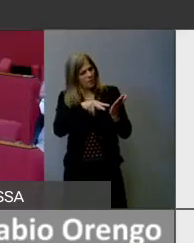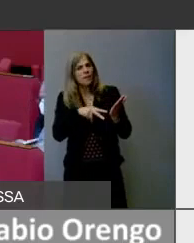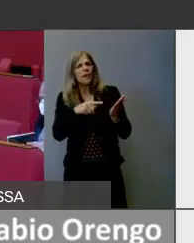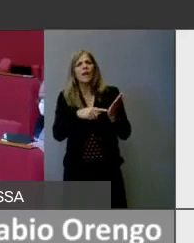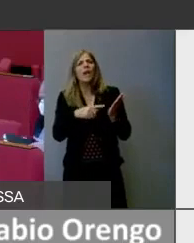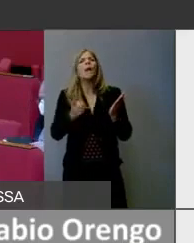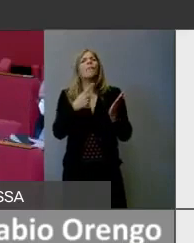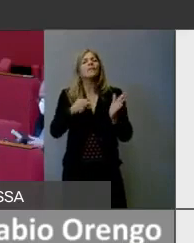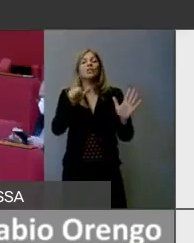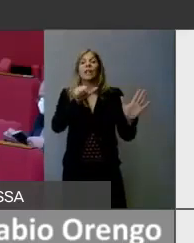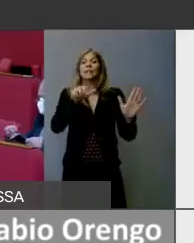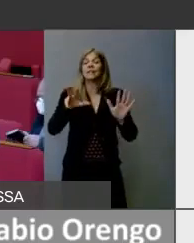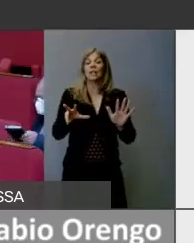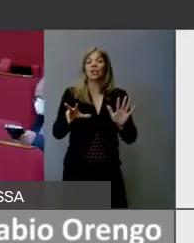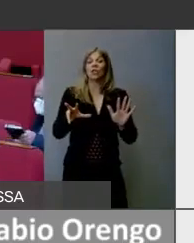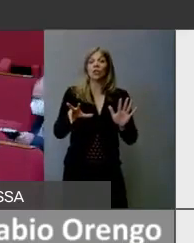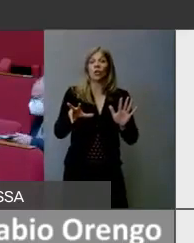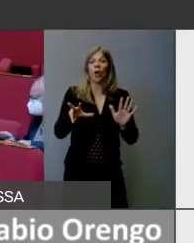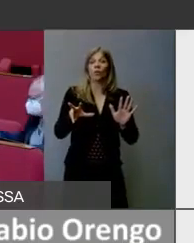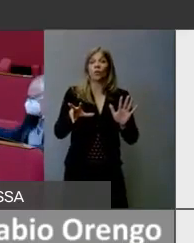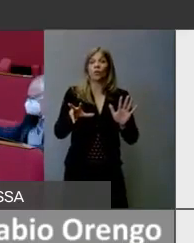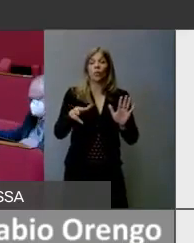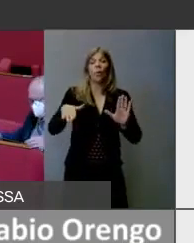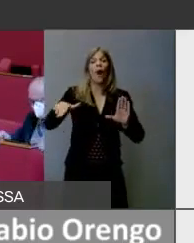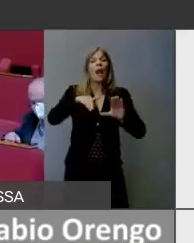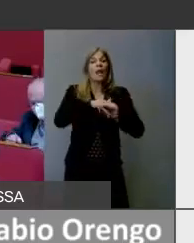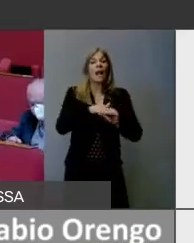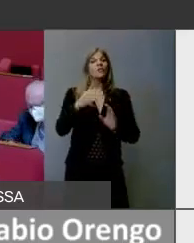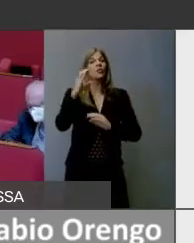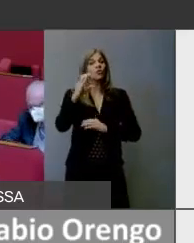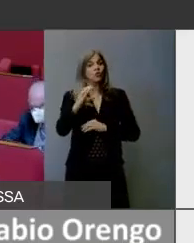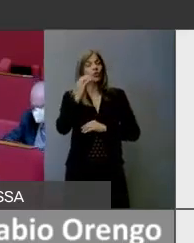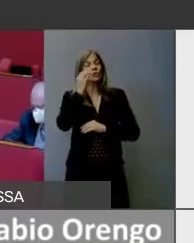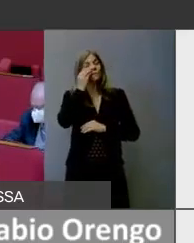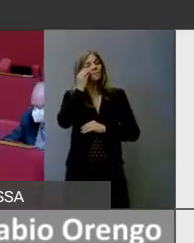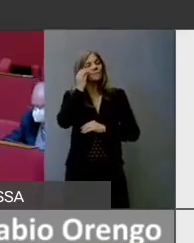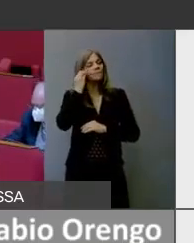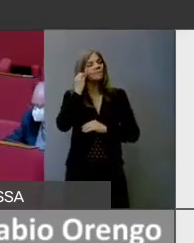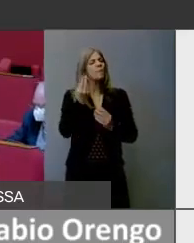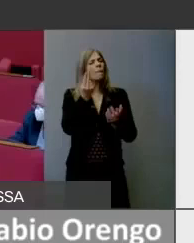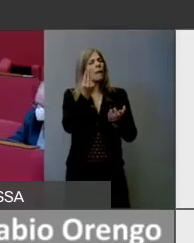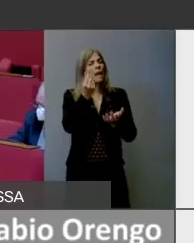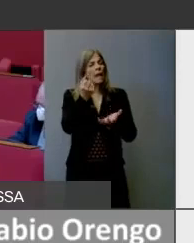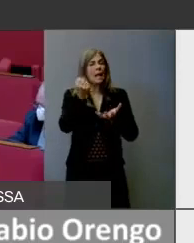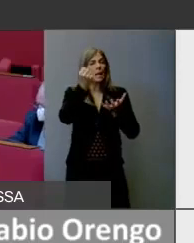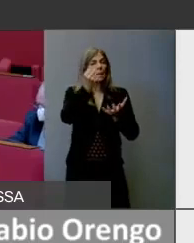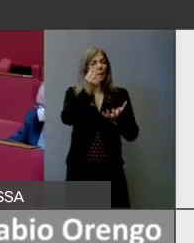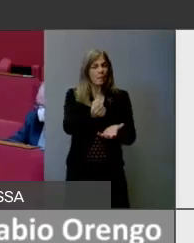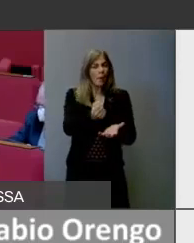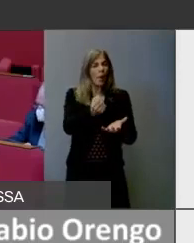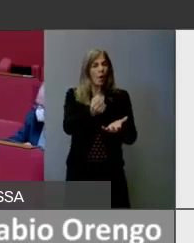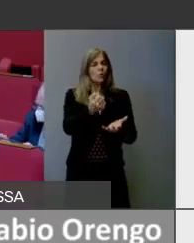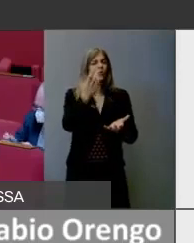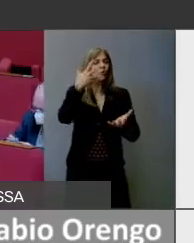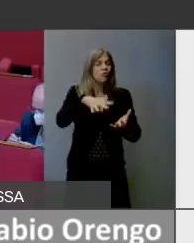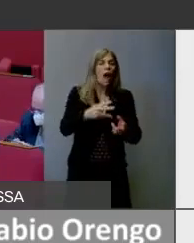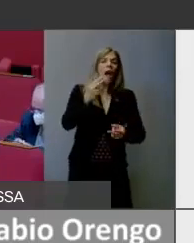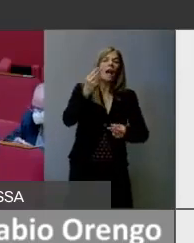pagina 68 dell'allegato C su Staglieno c'è scritto: gli importi indicati nella presente relazione sono stati calcolati